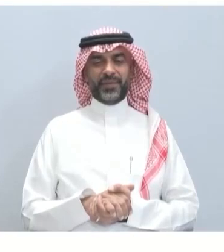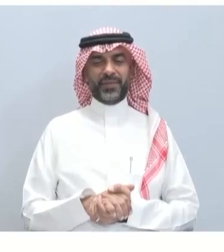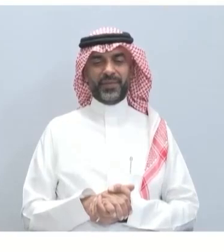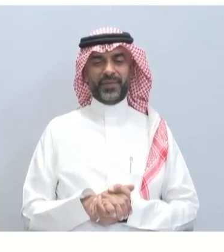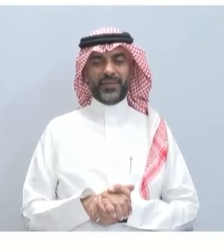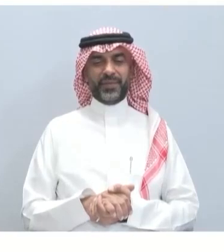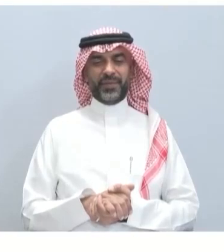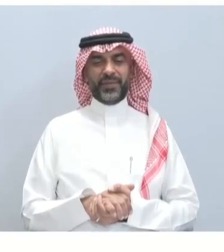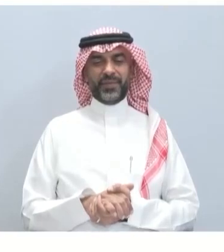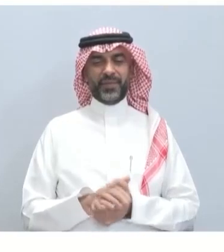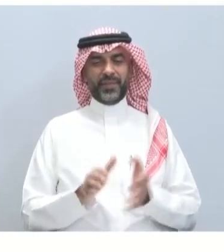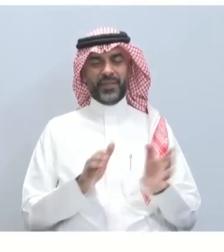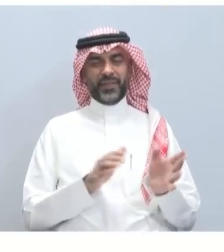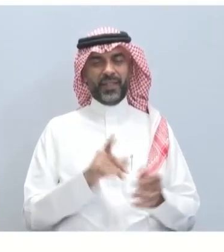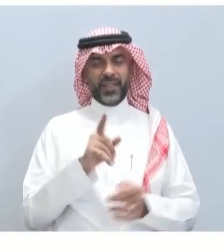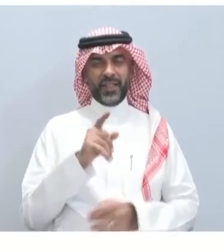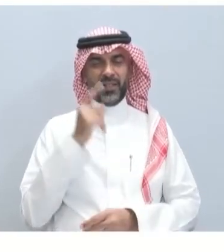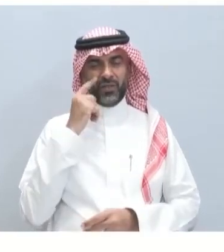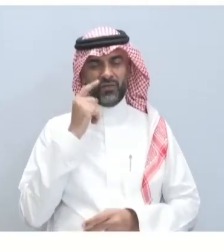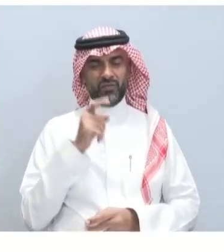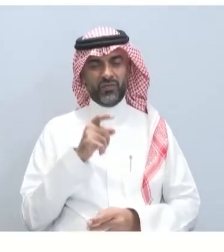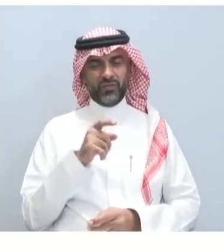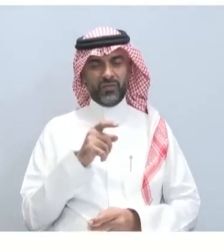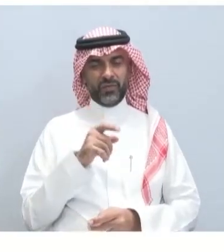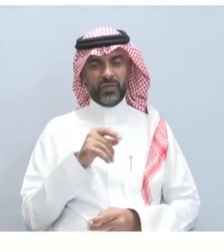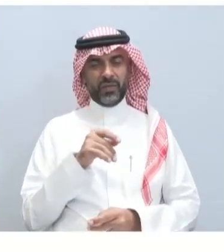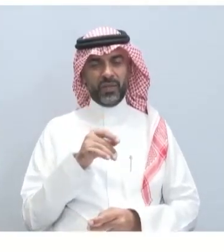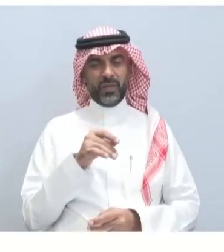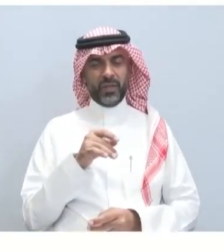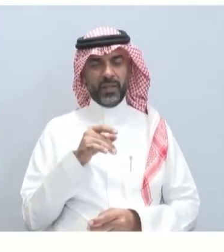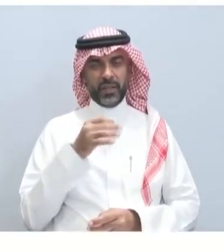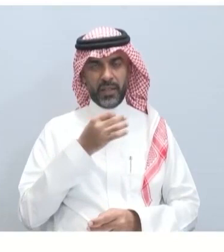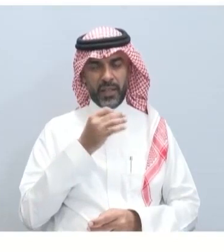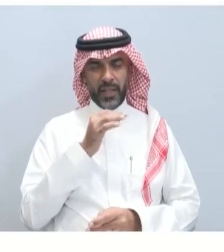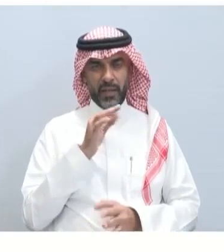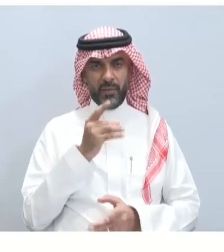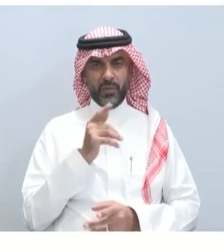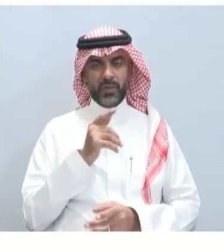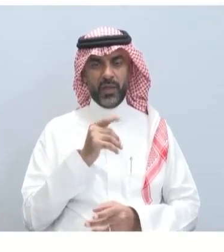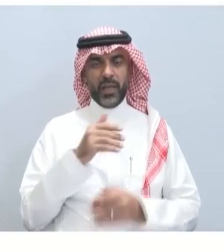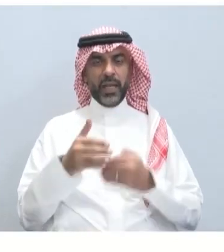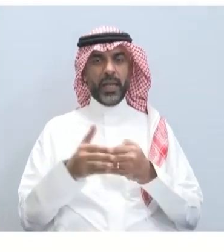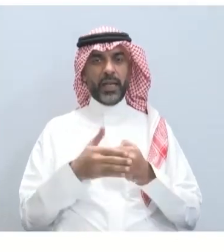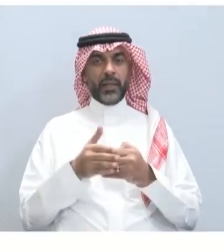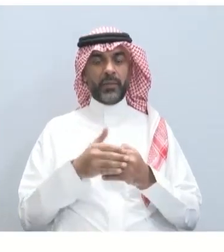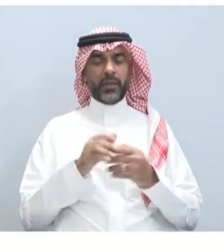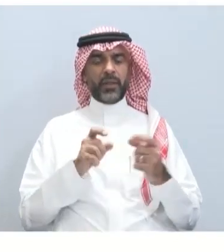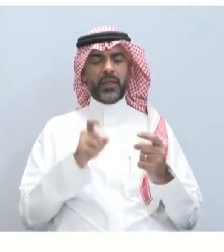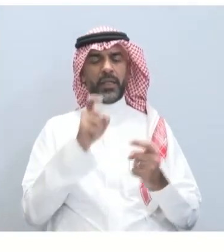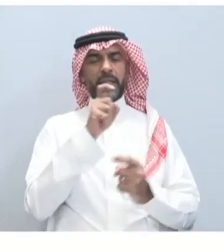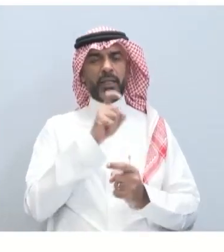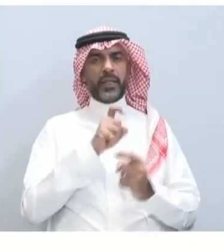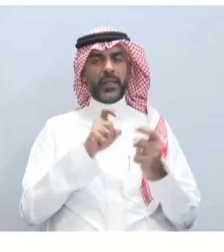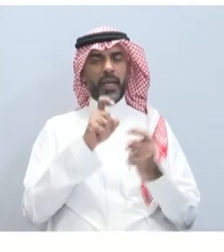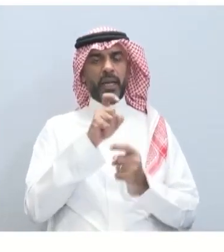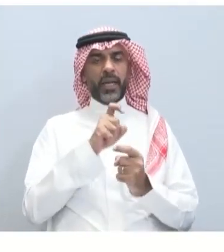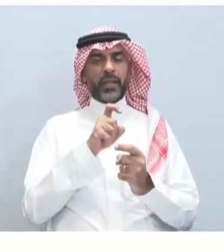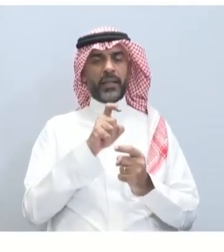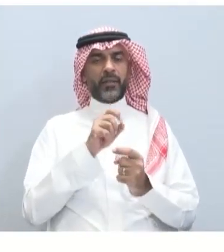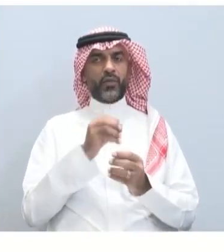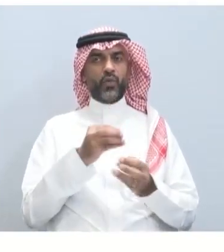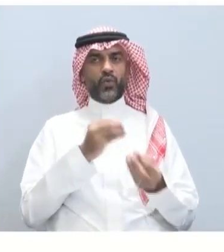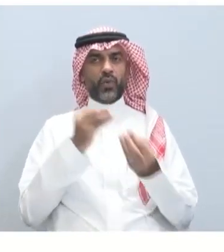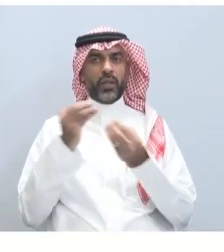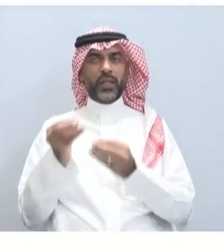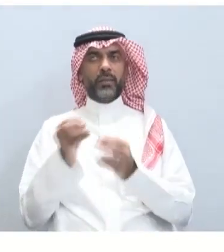لدينا التسارع التالي ناقش بايجاز خدمه الاستشارات التي تقدمها للمكتبات الرقميه